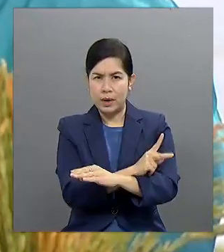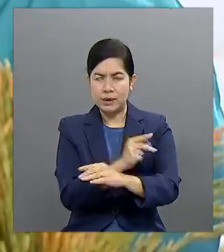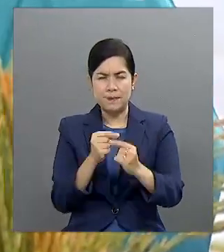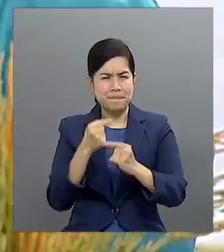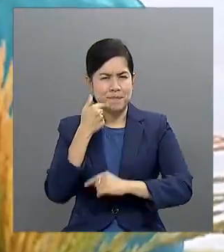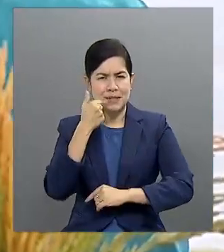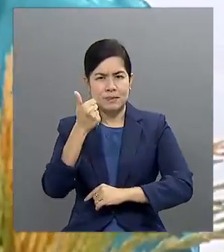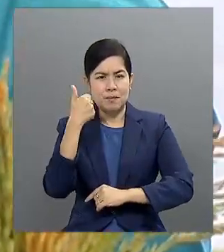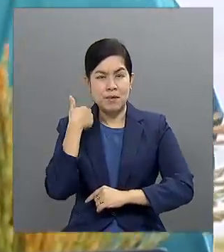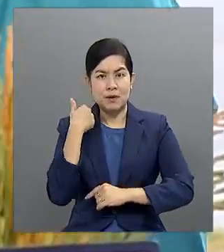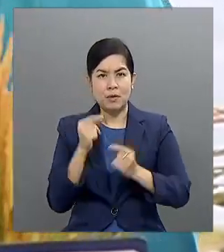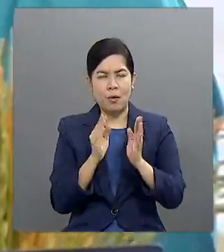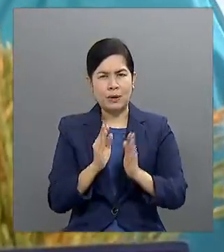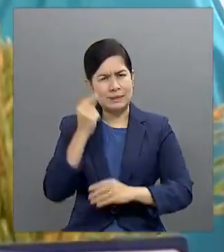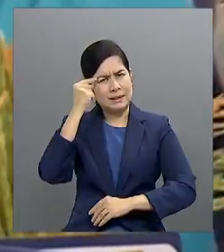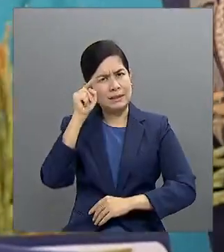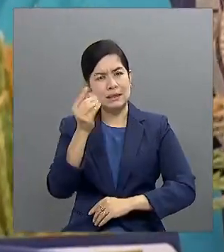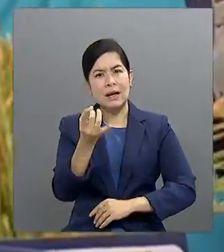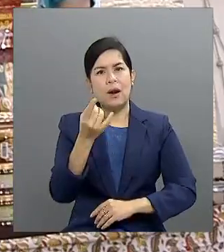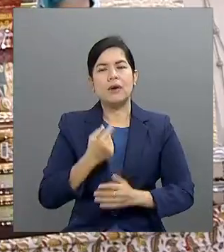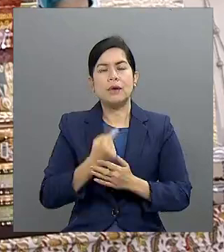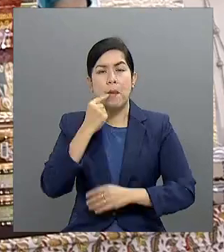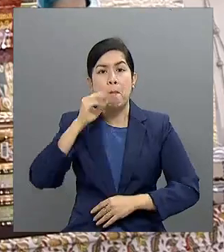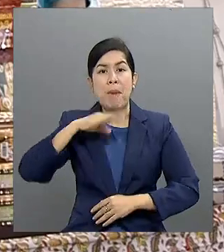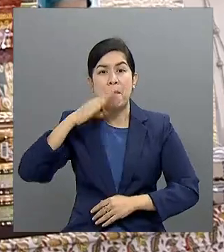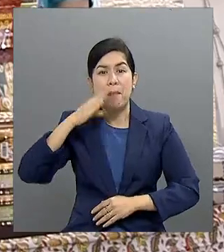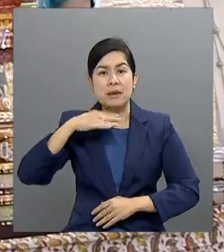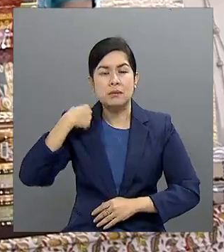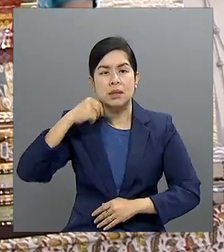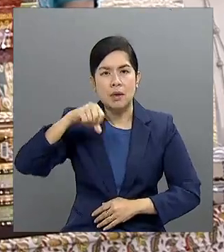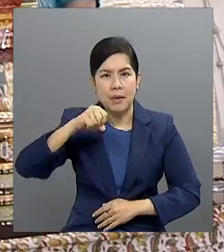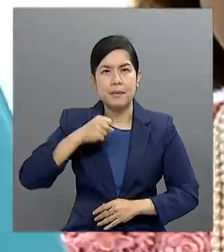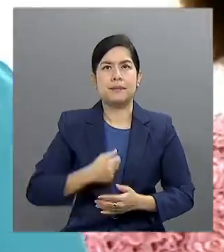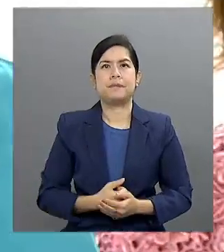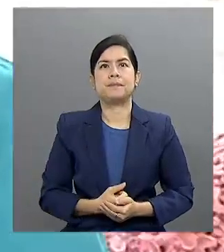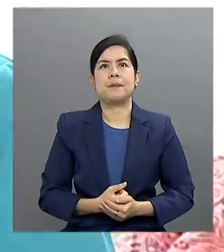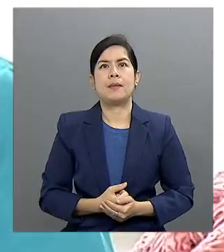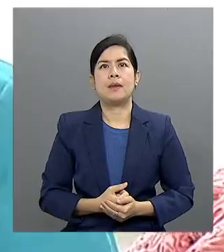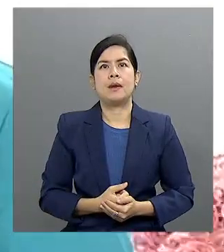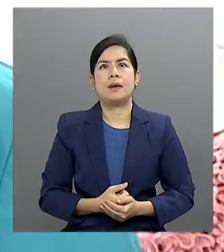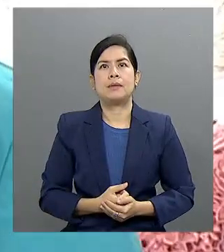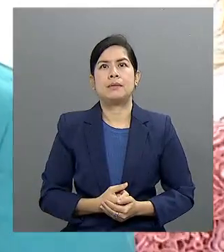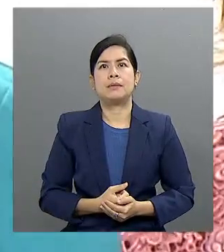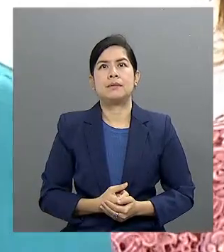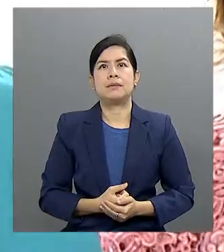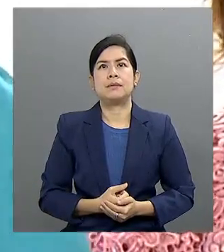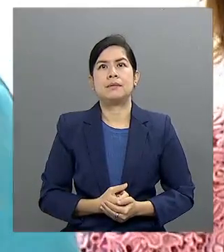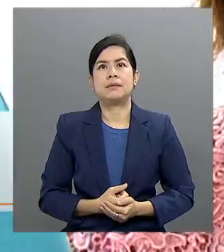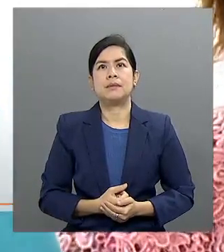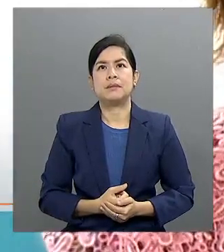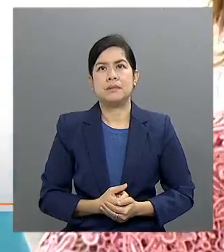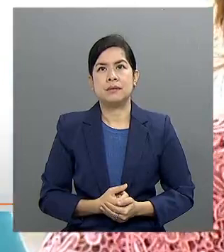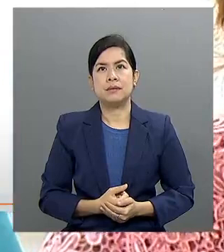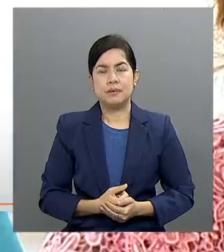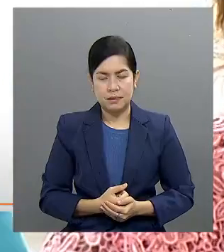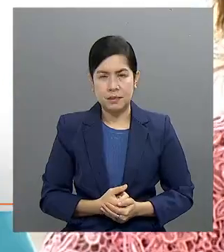นนึกถึงก็คือน้ำพริกเล่าให้ฟังหน่อยค่ะ ค่ะก็ของพัฒนาชุมชนจังหวัดภูเก็ตนะคะเ